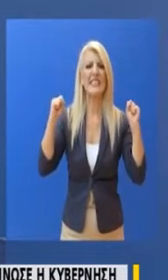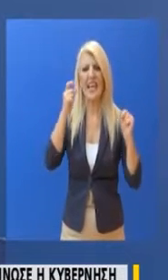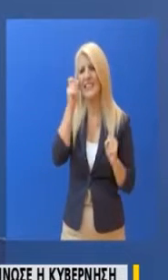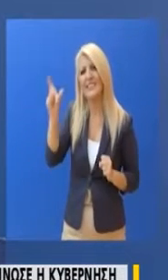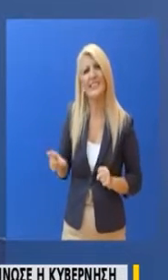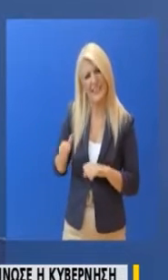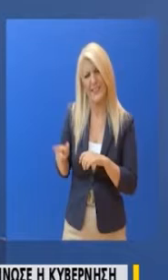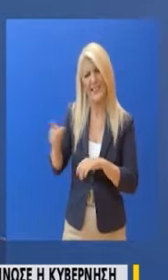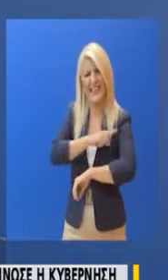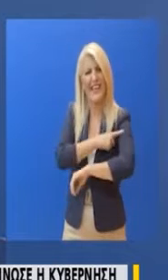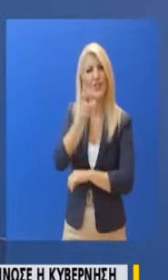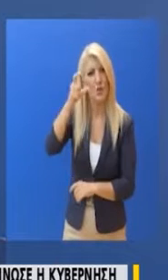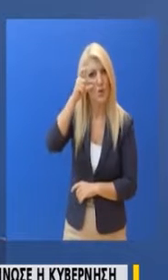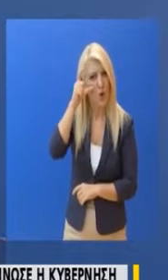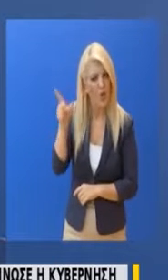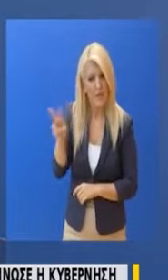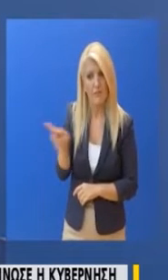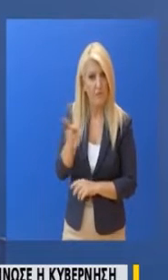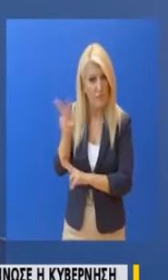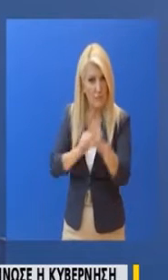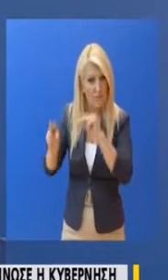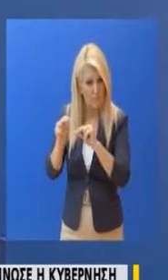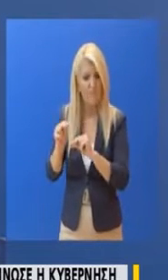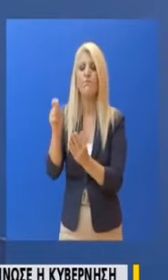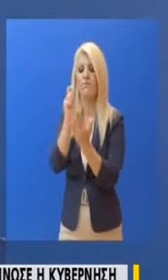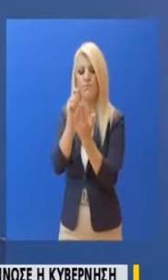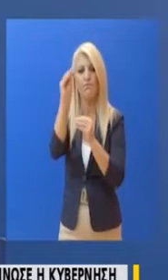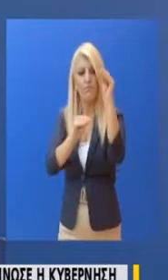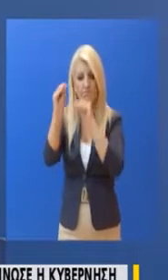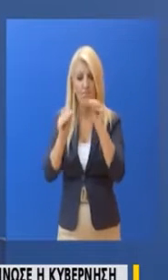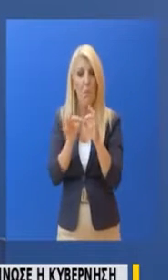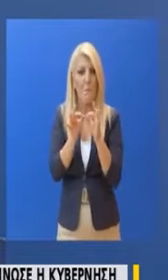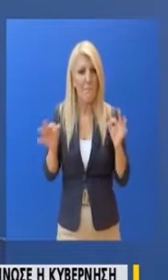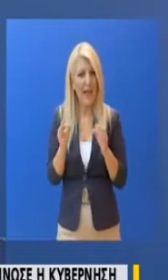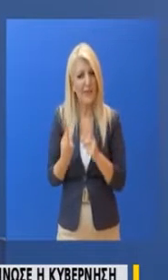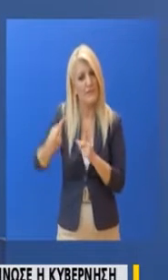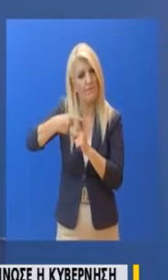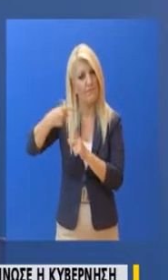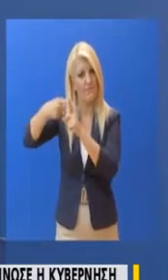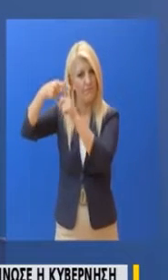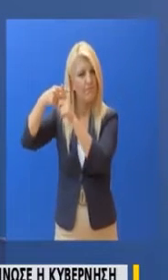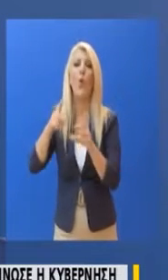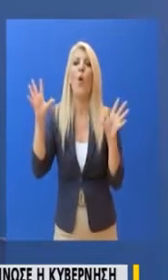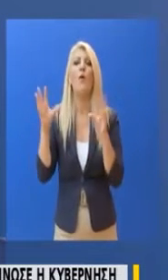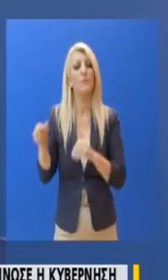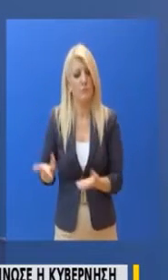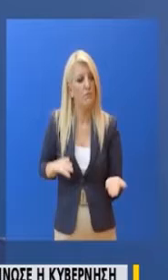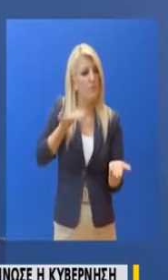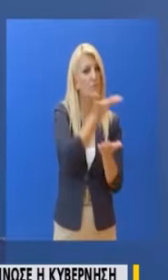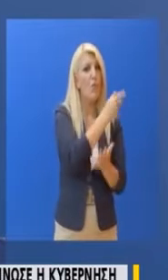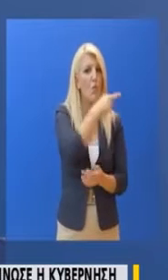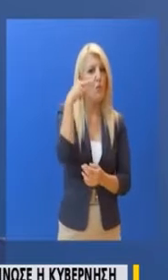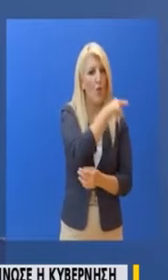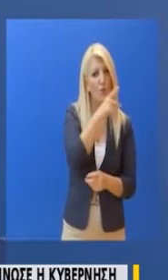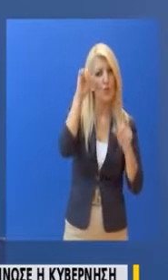Τσιόδρα, εισηγήθηκε προς τον Πρωθυπουργό τη λήψη πρόσθετων μέτρων σε ό,τι αφορά τις εισόδους και εξόδους από τα χερσαία